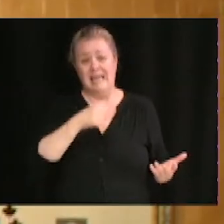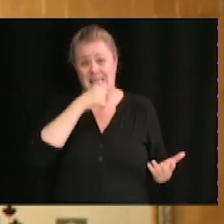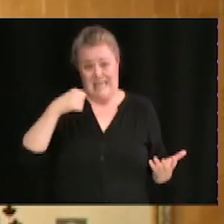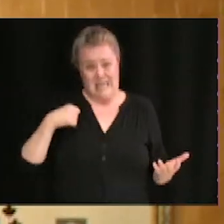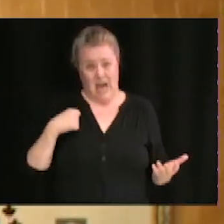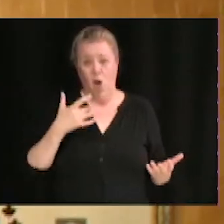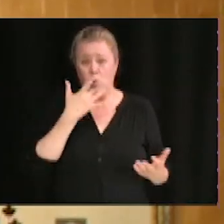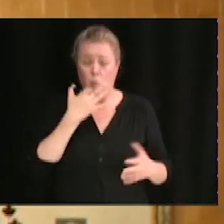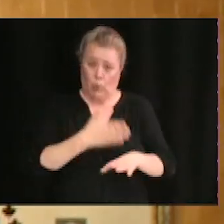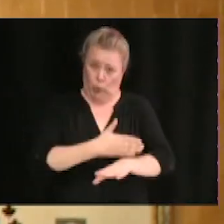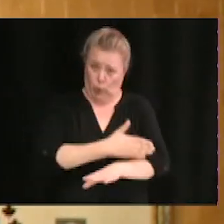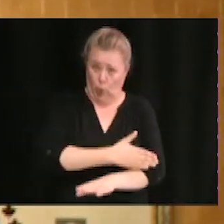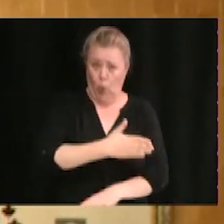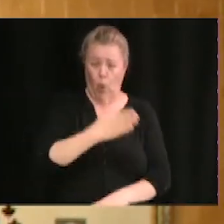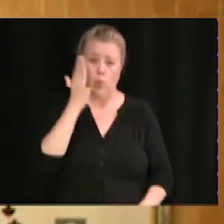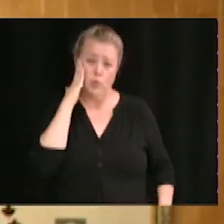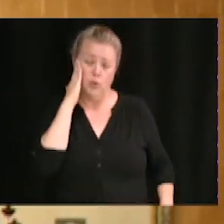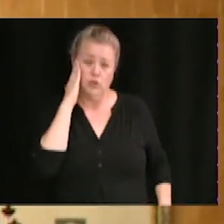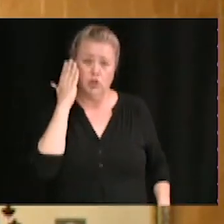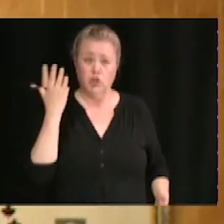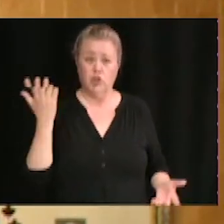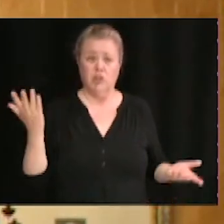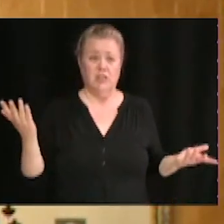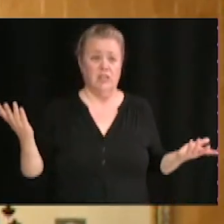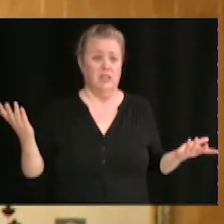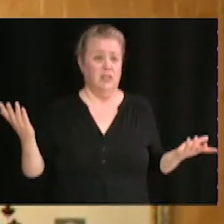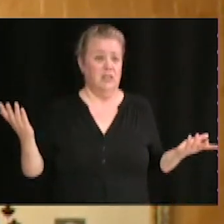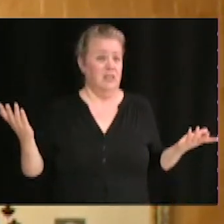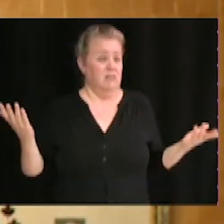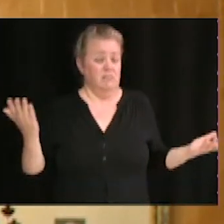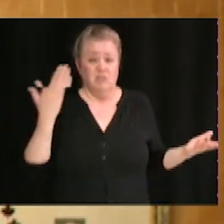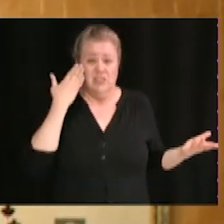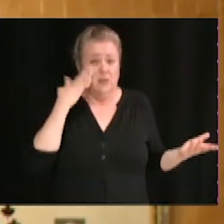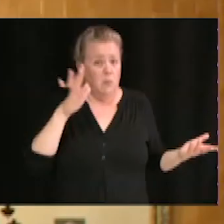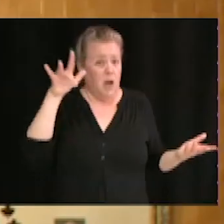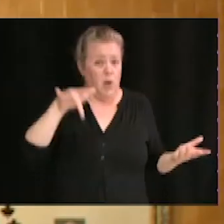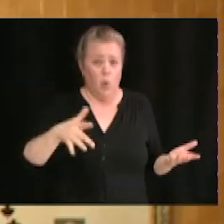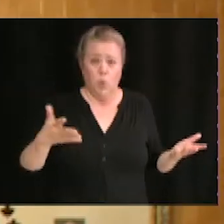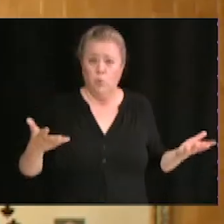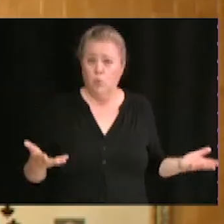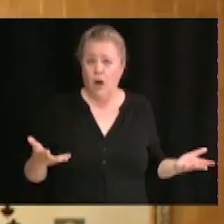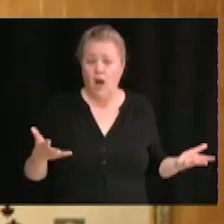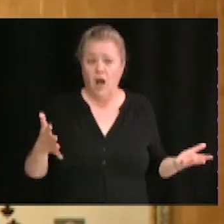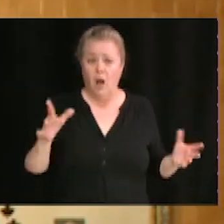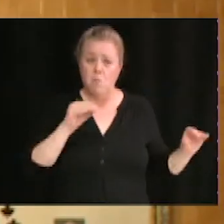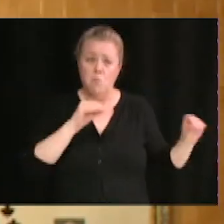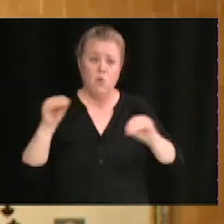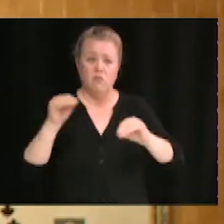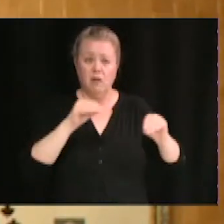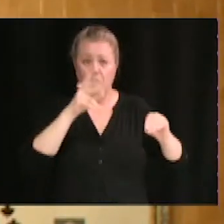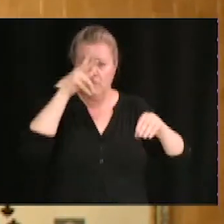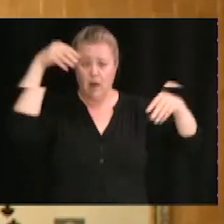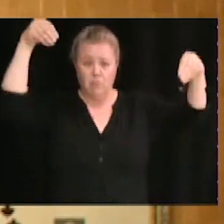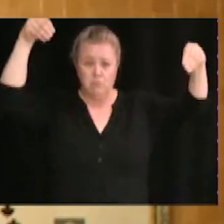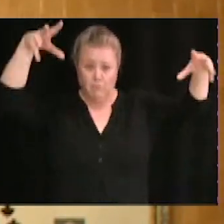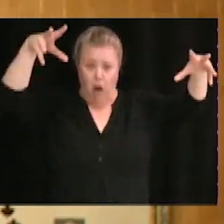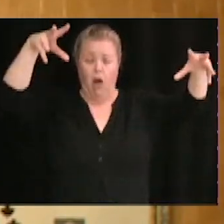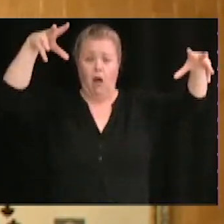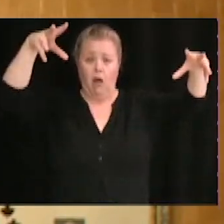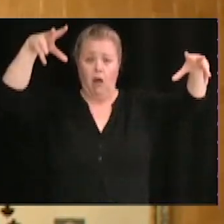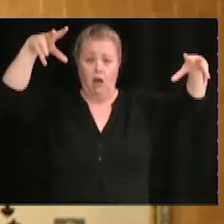tôt. Première affaire, je ne pas si c le détecteur de mouvement ou autre. La lumière allume. Il avait quand même allumé le tôt,